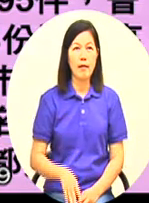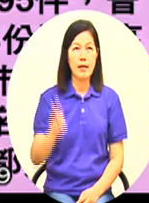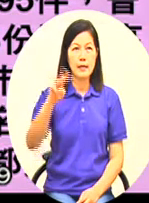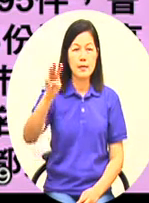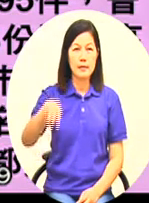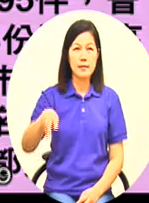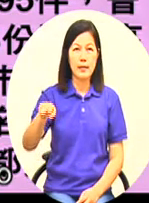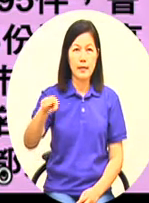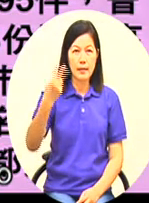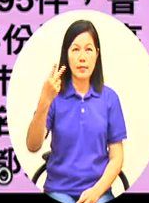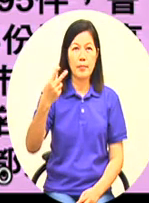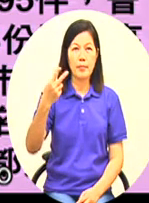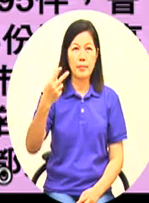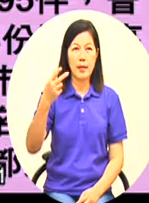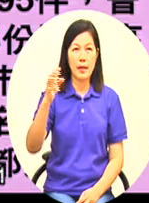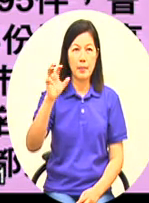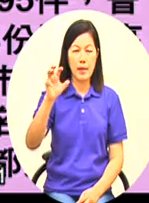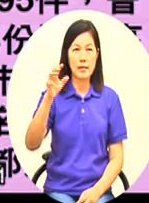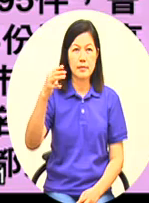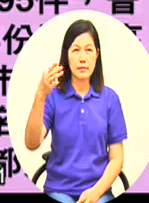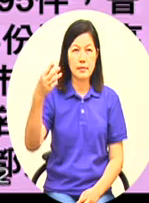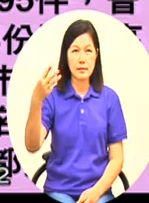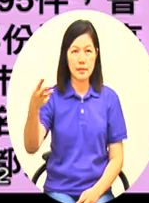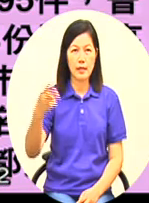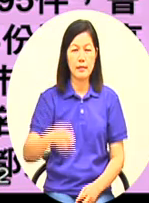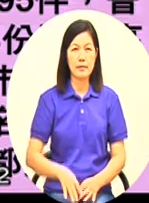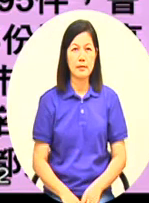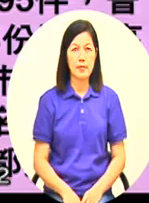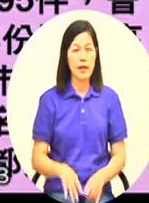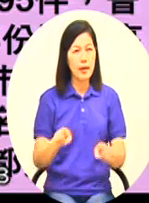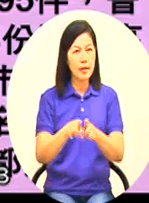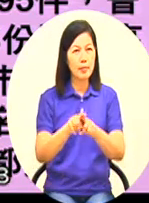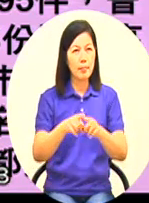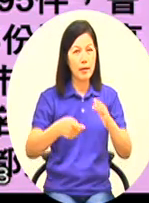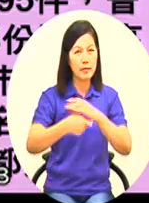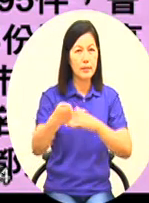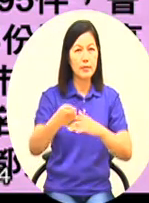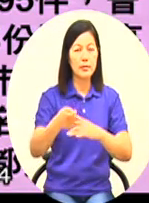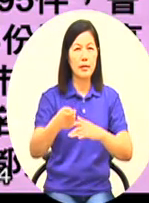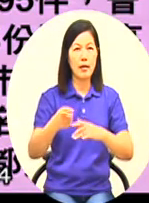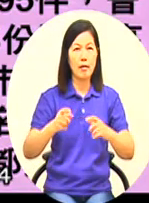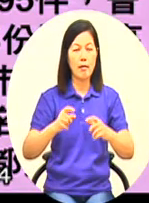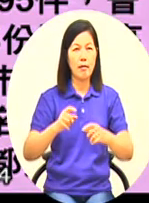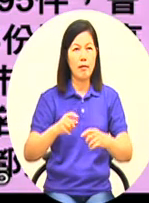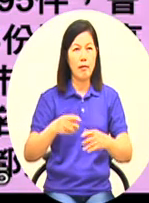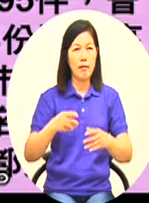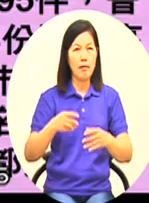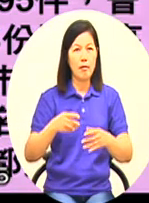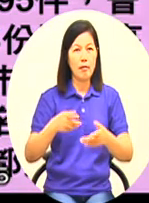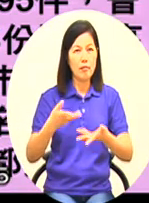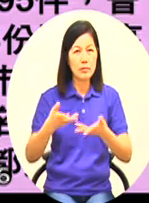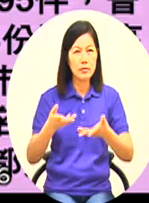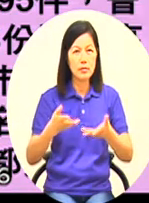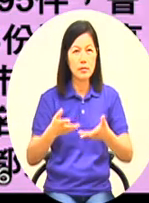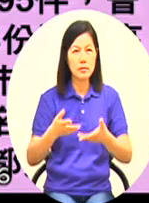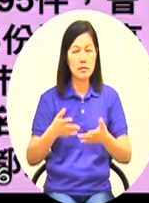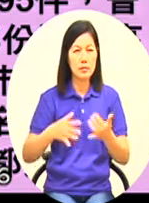3,283件，普通窃盗案数目排名 全国第二哈。